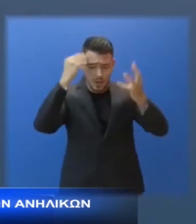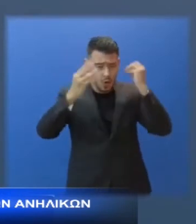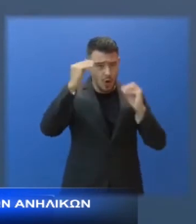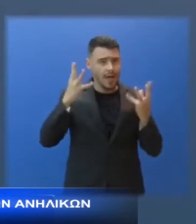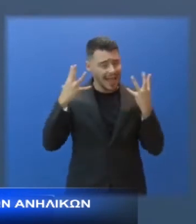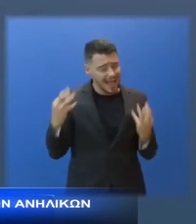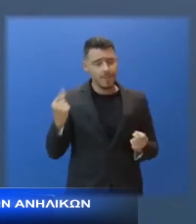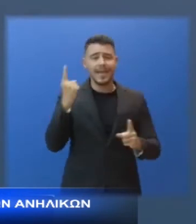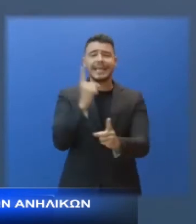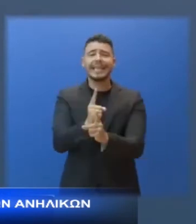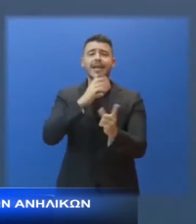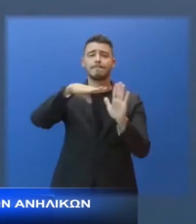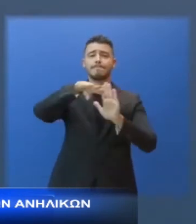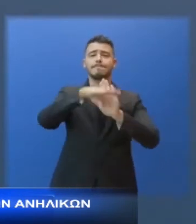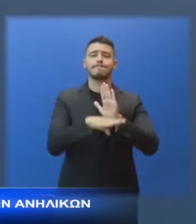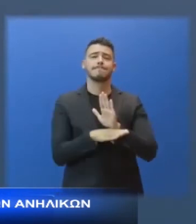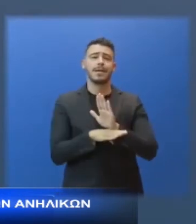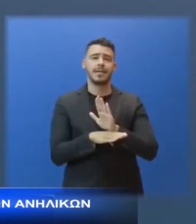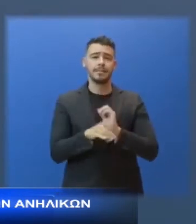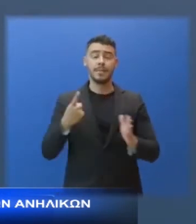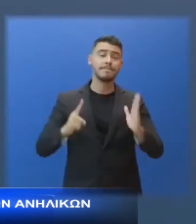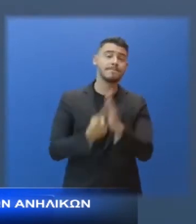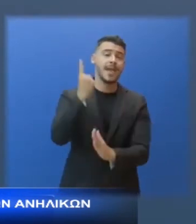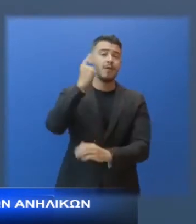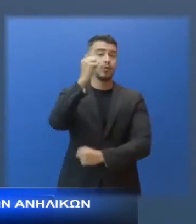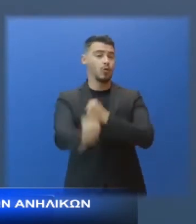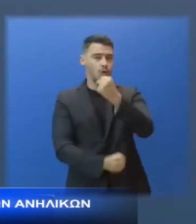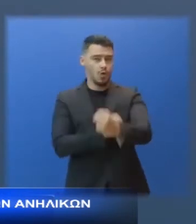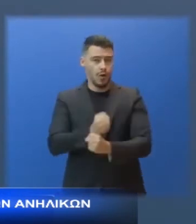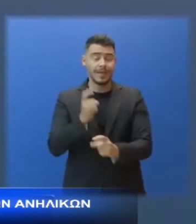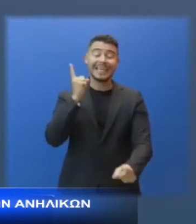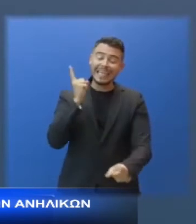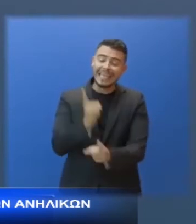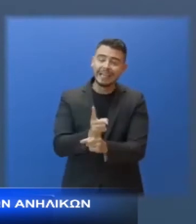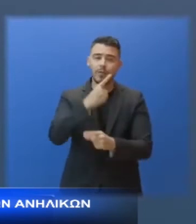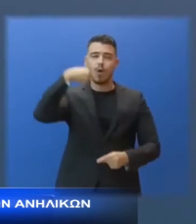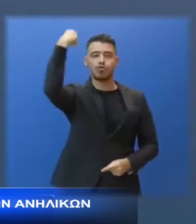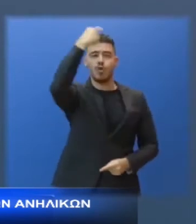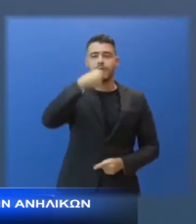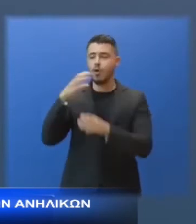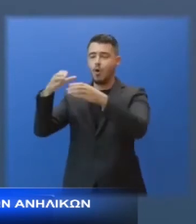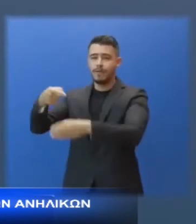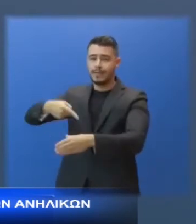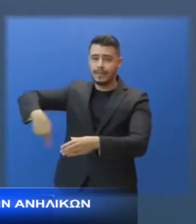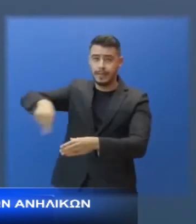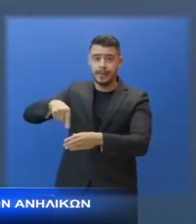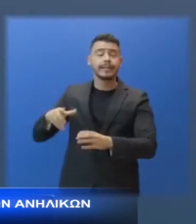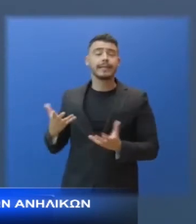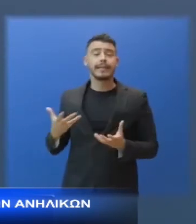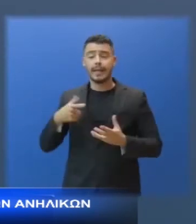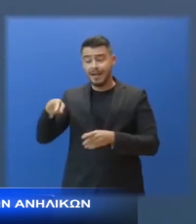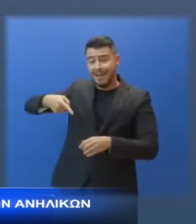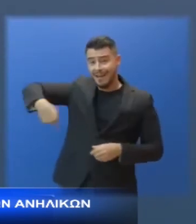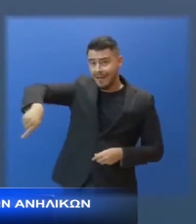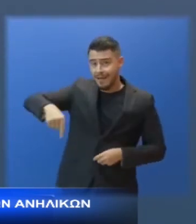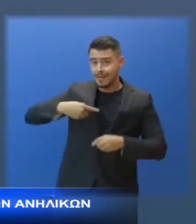εργαλείων. Η παρακολούθηση διενεργείται τουλάχιστον μια φορά ετησίως από ειδικά εκπαιδευμένο προσωπικό, το οποίο αναλαμβάνει την υποχρέωση να ενημερώνει τους